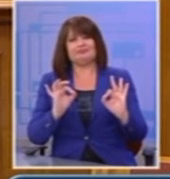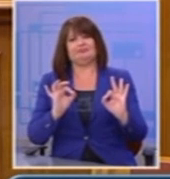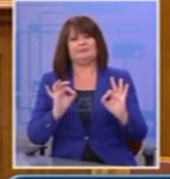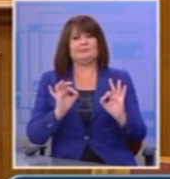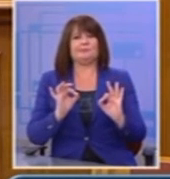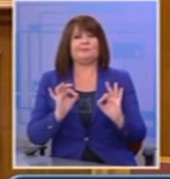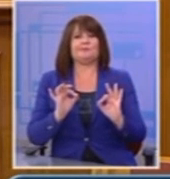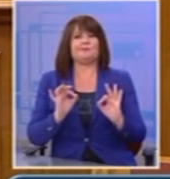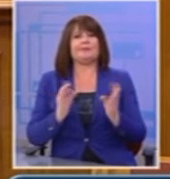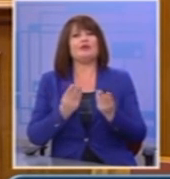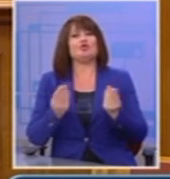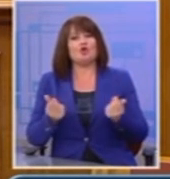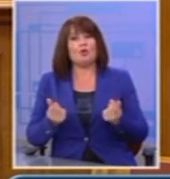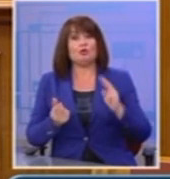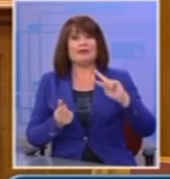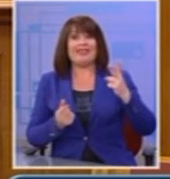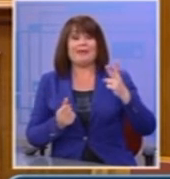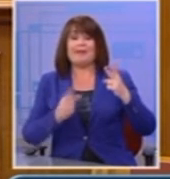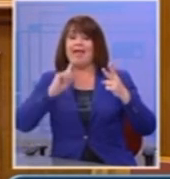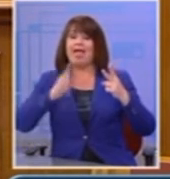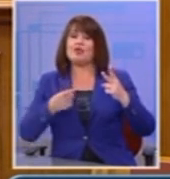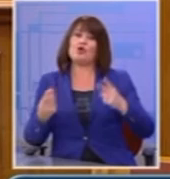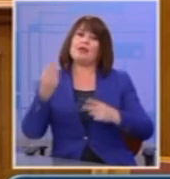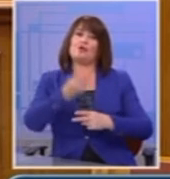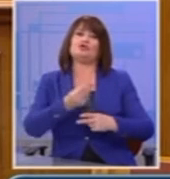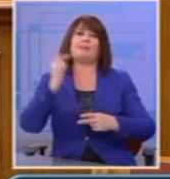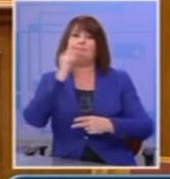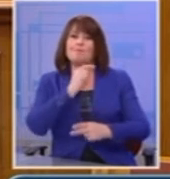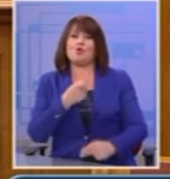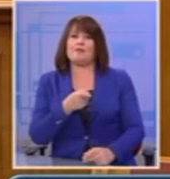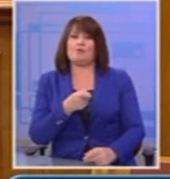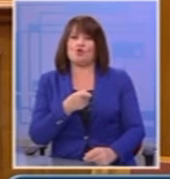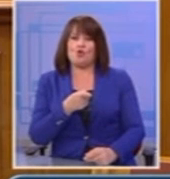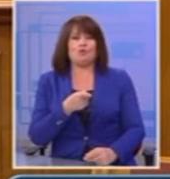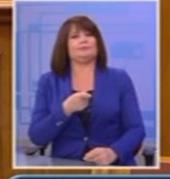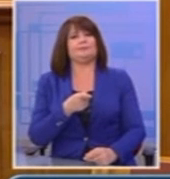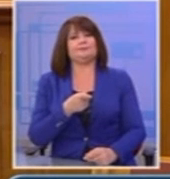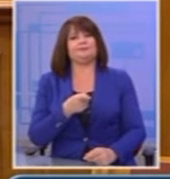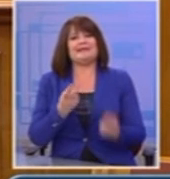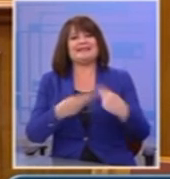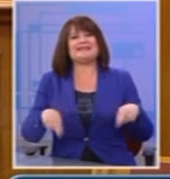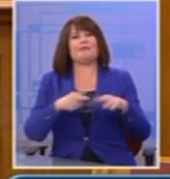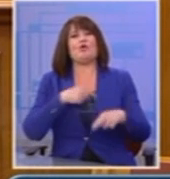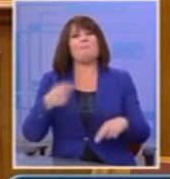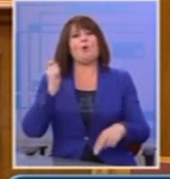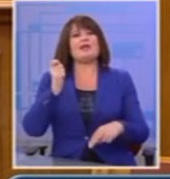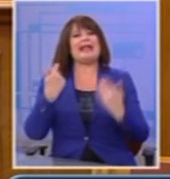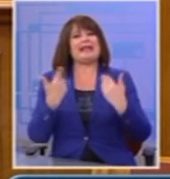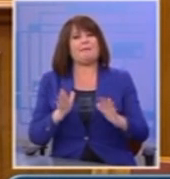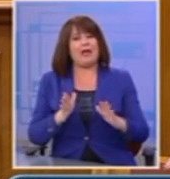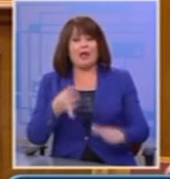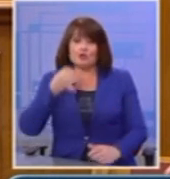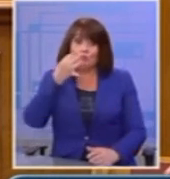τρόπο στη διπλή εντολή που δόθηκε στον Πρωθυπουργό μετά από το Συμβούλιο των Πολιτικών Αρχηγών.